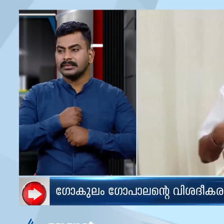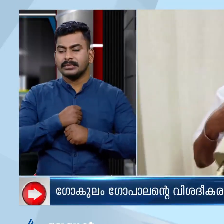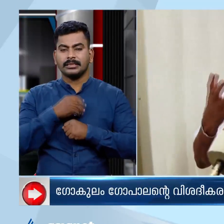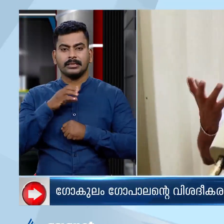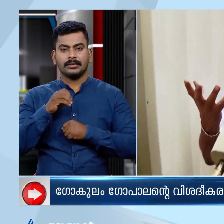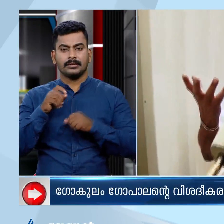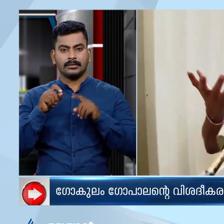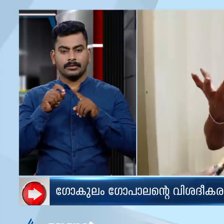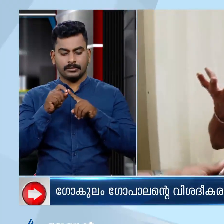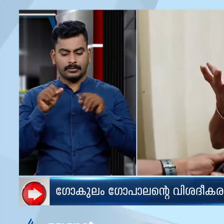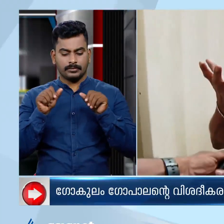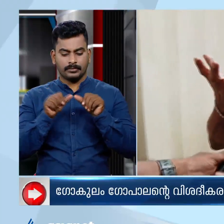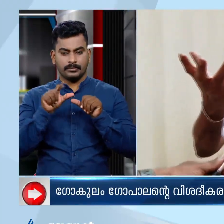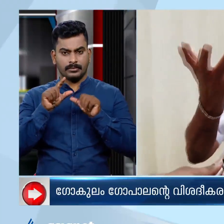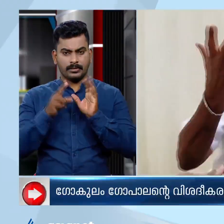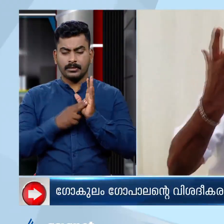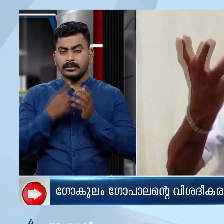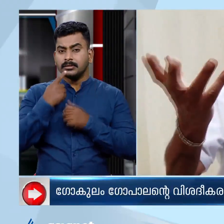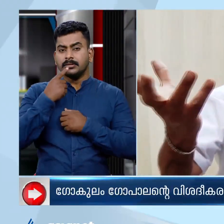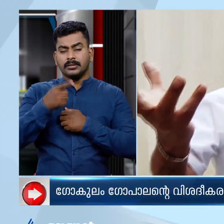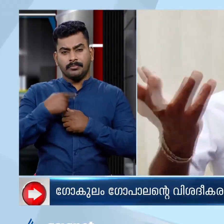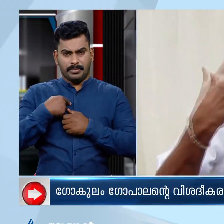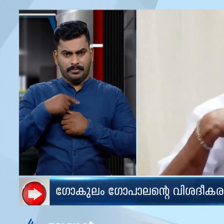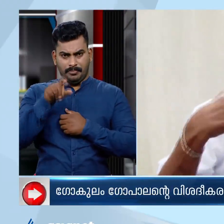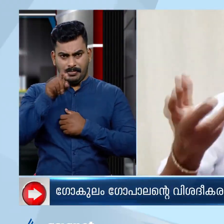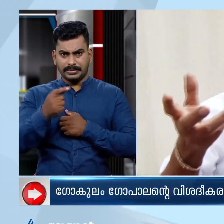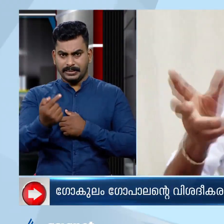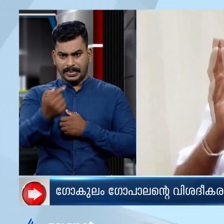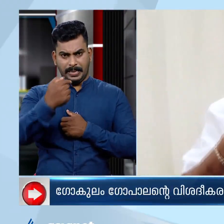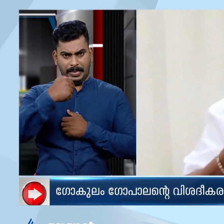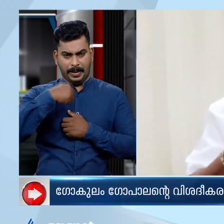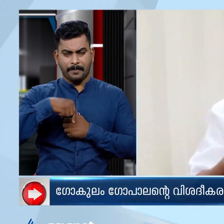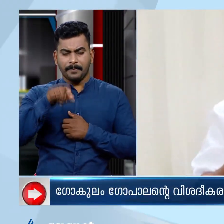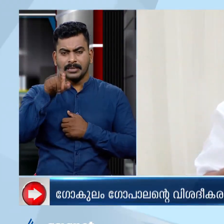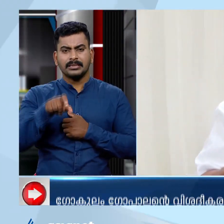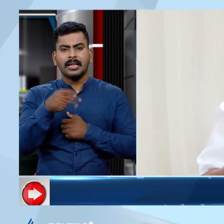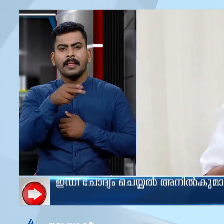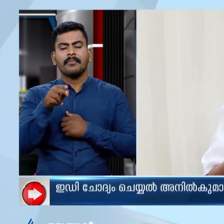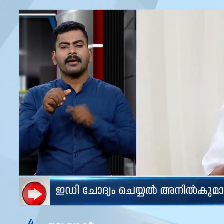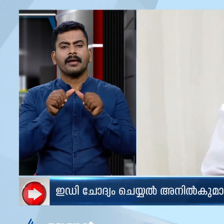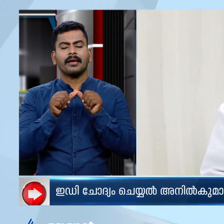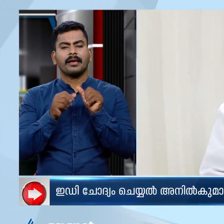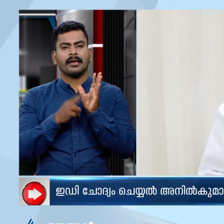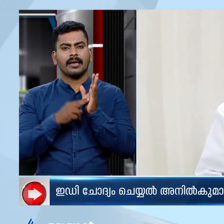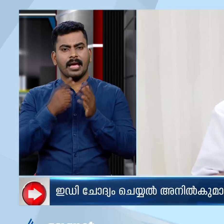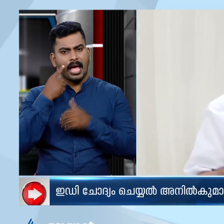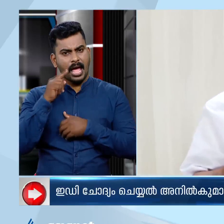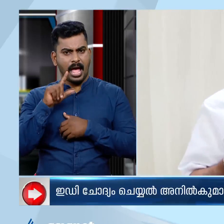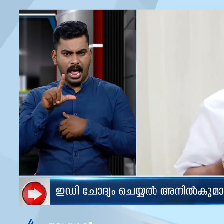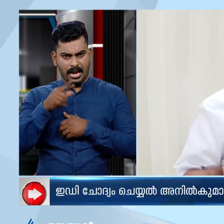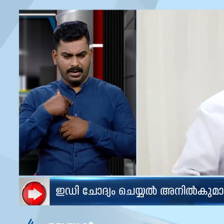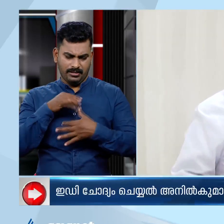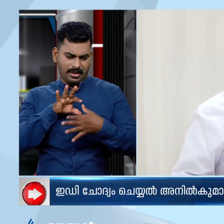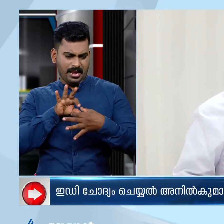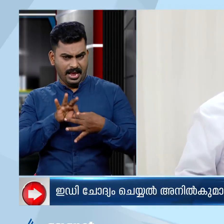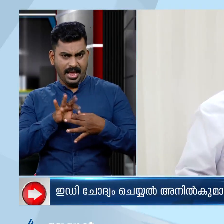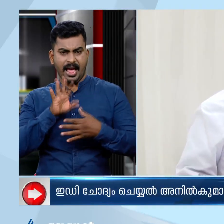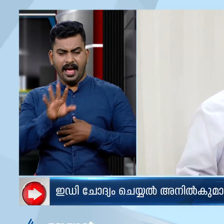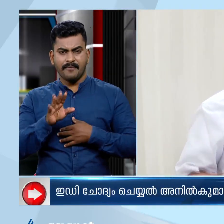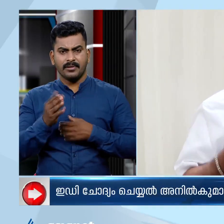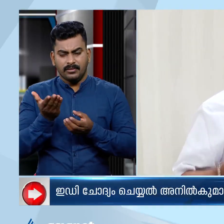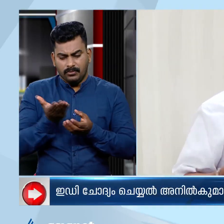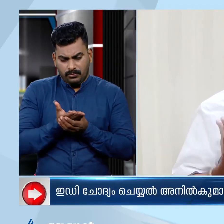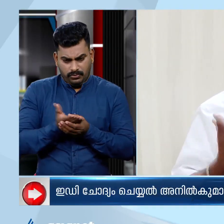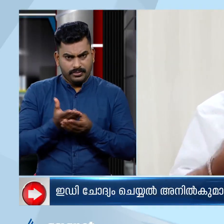ഒരു കസ്റ്റമർ എന്തോ തെറ്റിയിട്ടുണ്ട്, നമ്മൾ ഒരു കരുവന്നൂർ ബാങ്കിൽ സംസാരിച്ച അനിൽ എന്ന ഒരാൾ, അദ്ദേഹം വന്ന് എന്നോട് ചീട്ട്